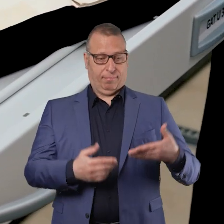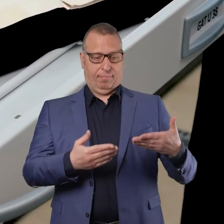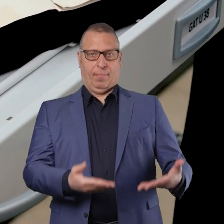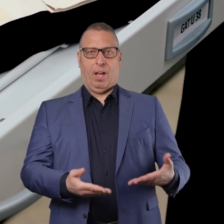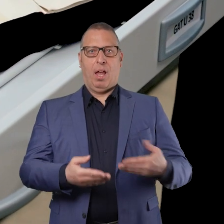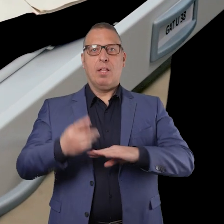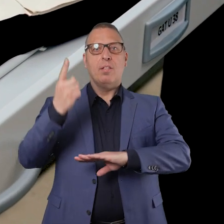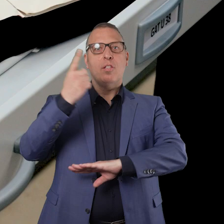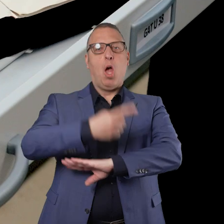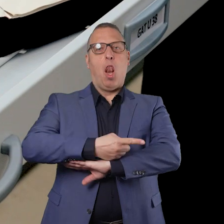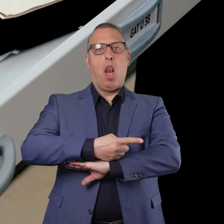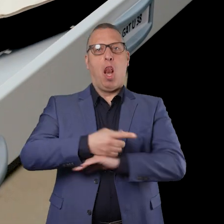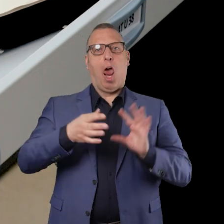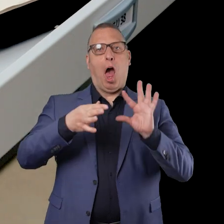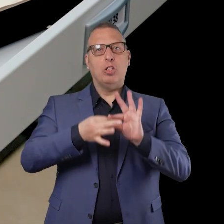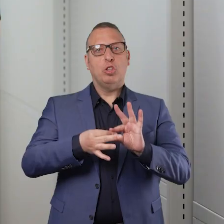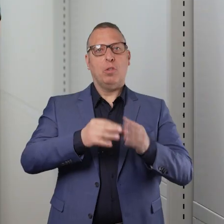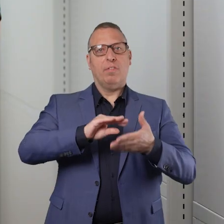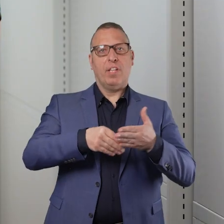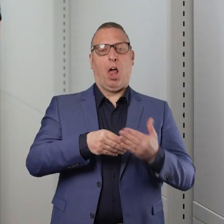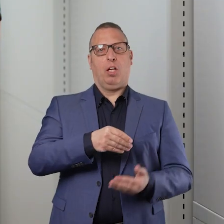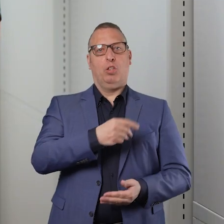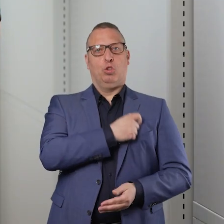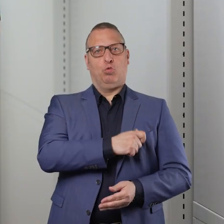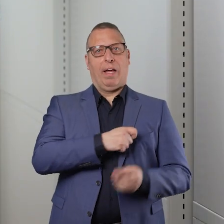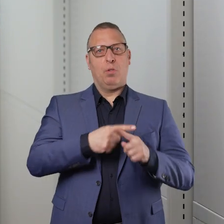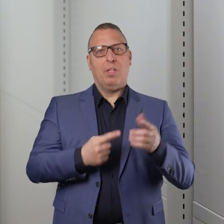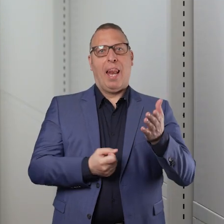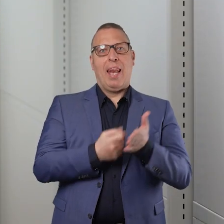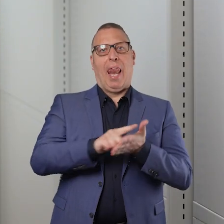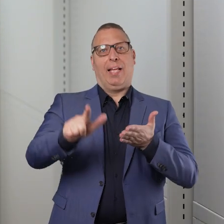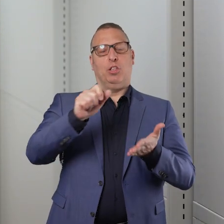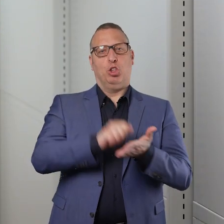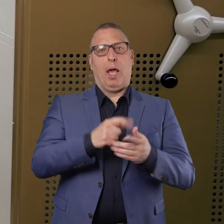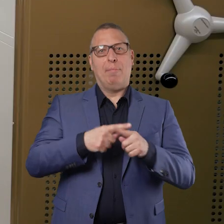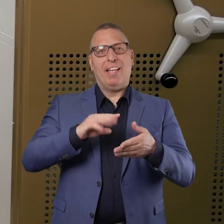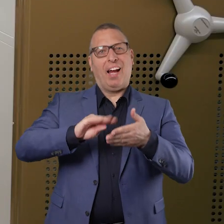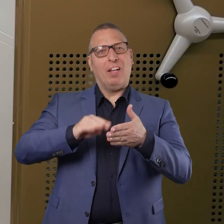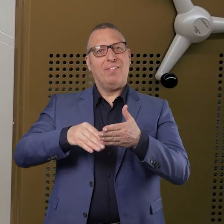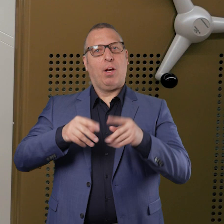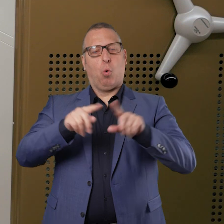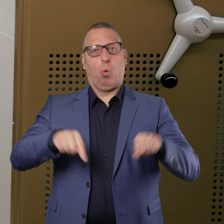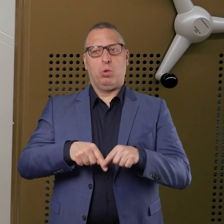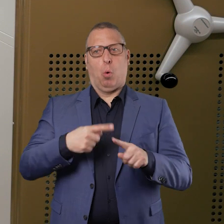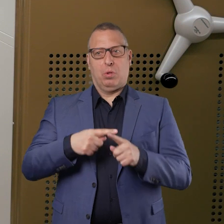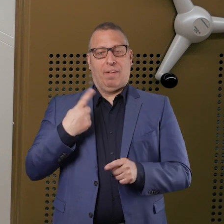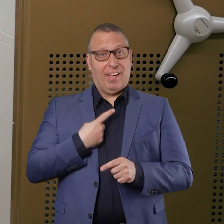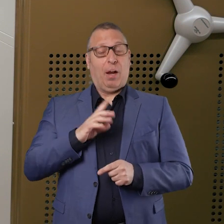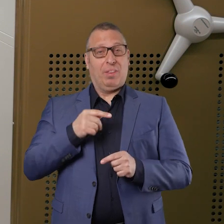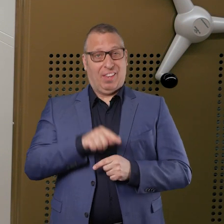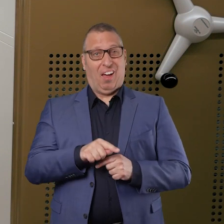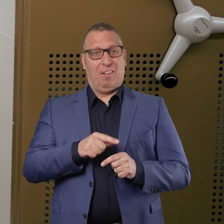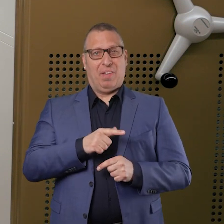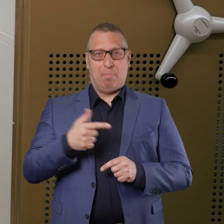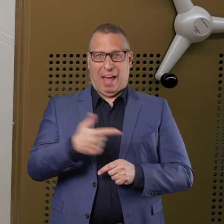Da ist er, der Zollanschlussvertrag Schweiz-Liechtenstein zusammen mit der Ratifikationsurkunde. Und wir scheuen natürlich keinen Aufwand